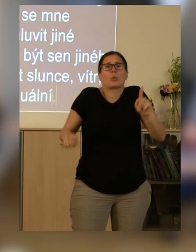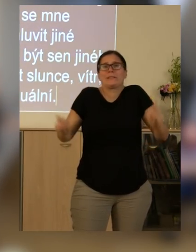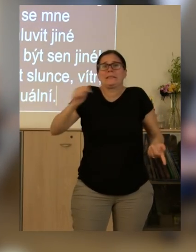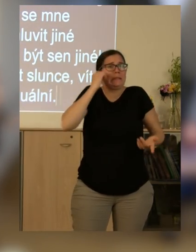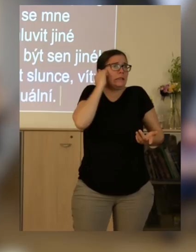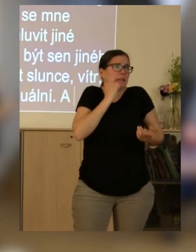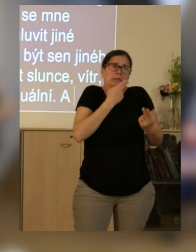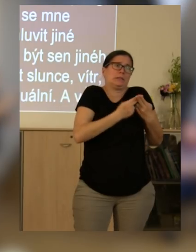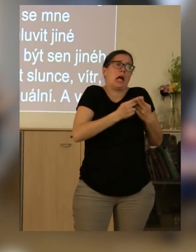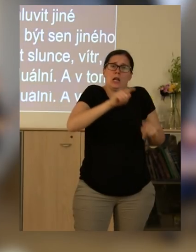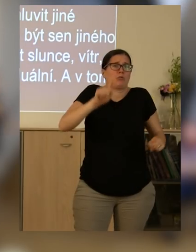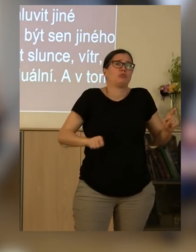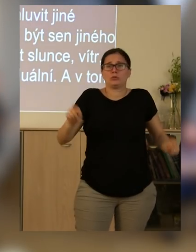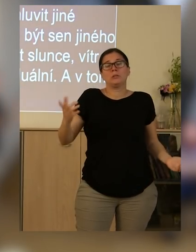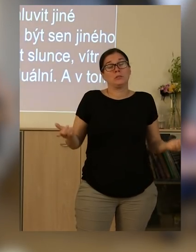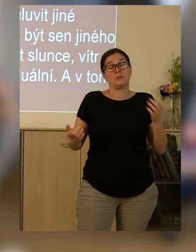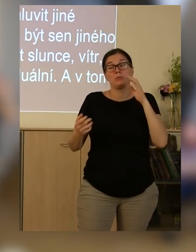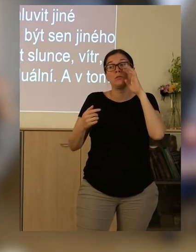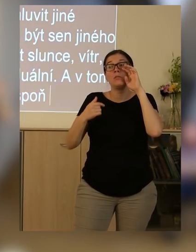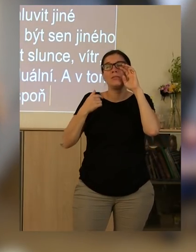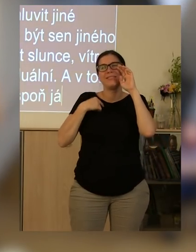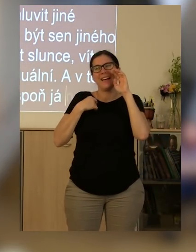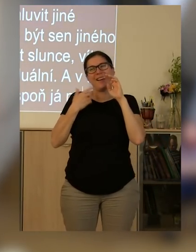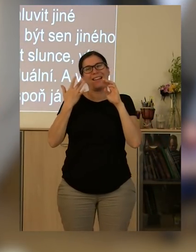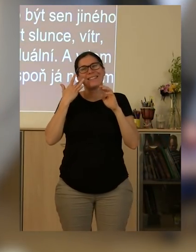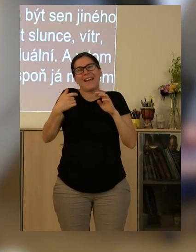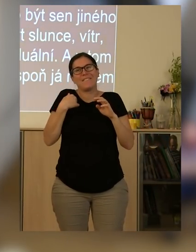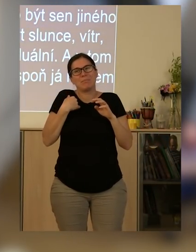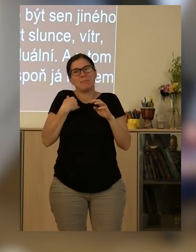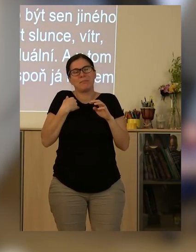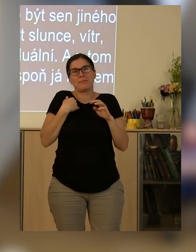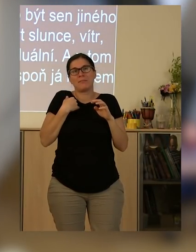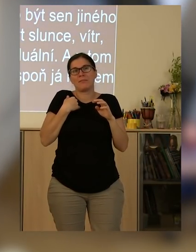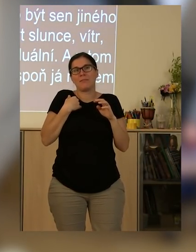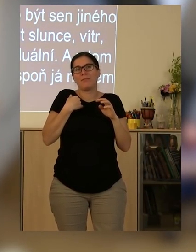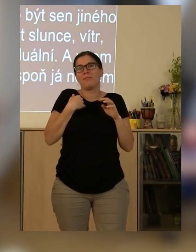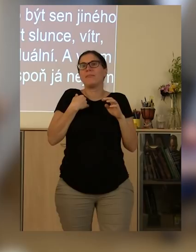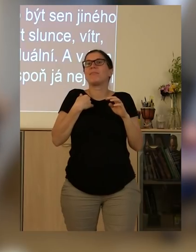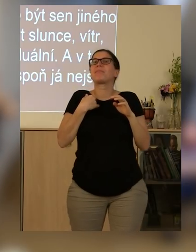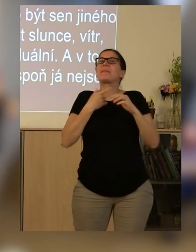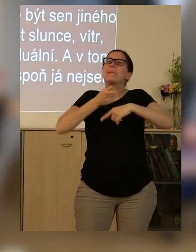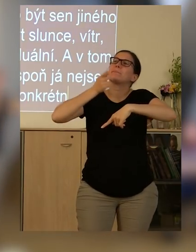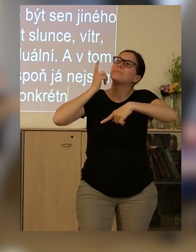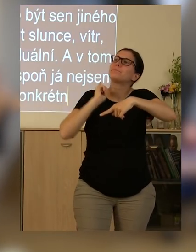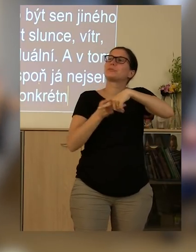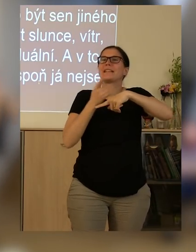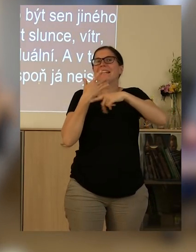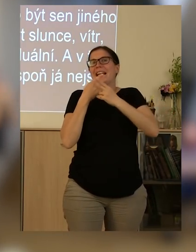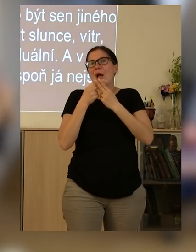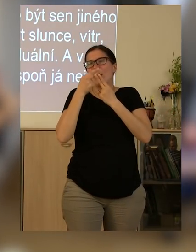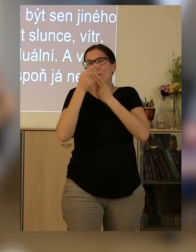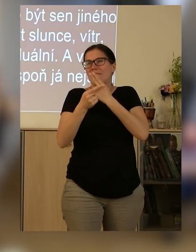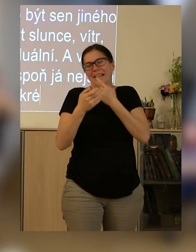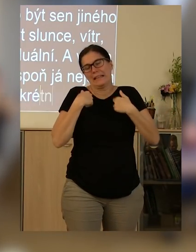v tom nemůžete, nebo aspoň já nejsem vůbec schopný říct, jako, co konkrétně se děje. Ale rozhodně